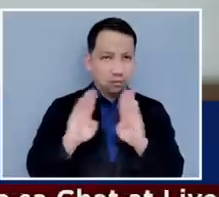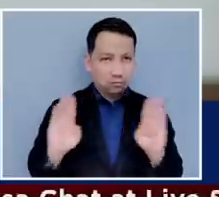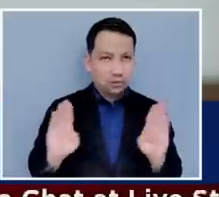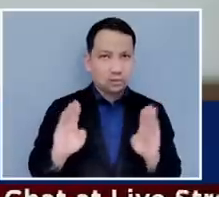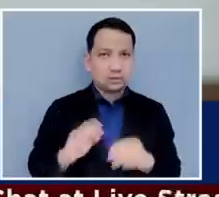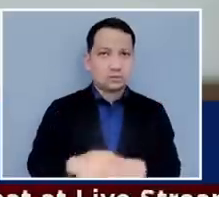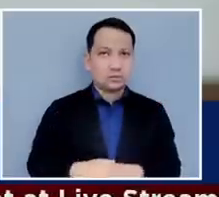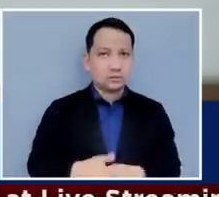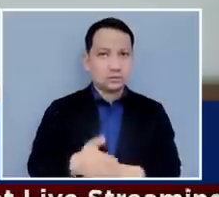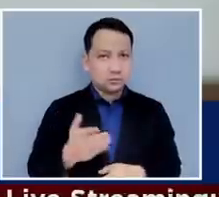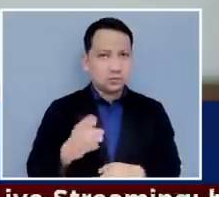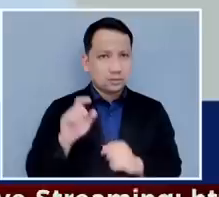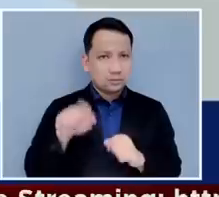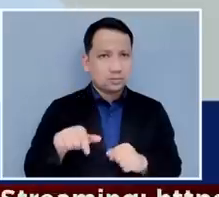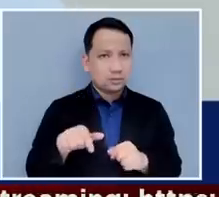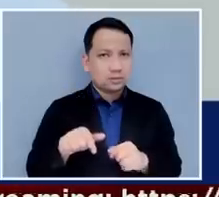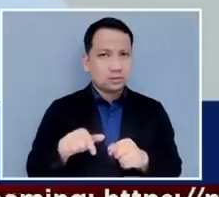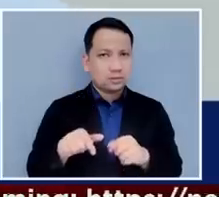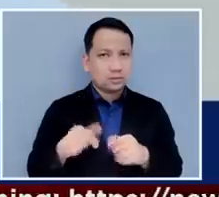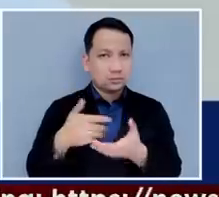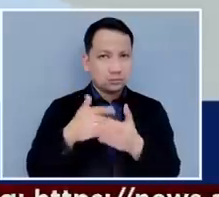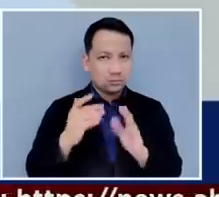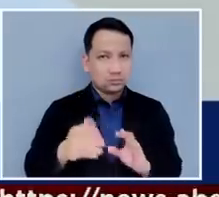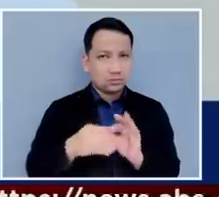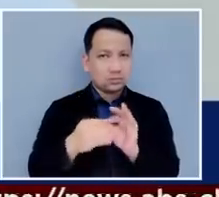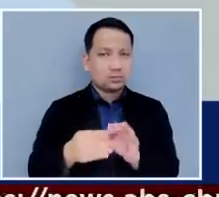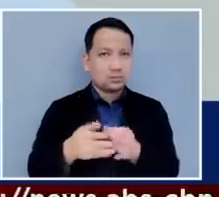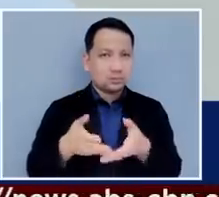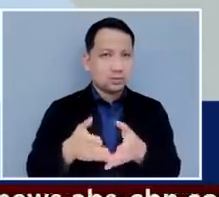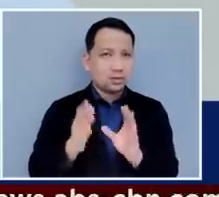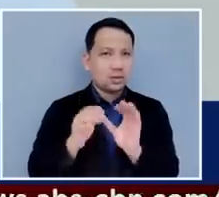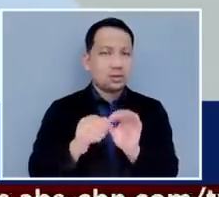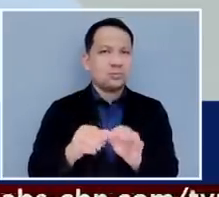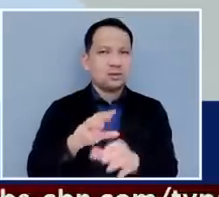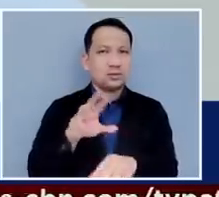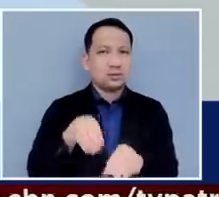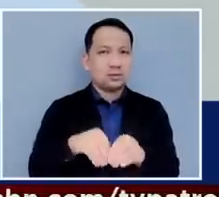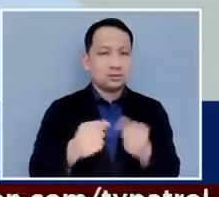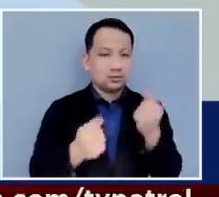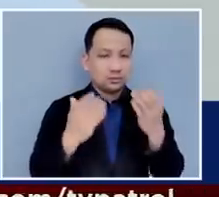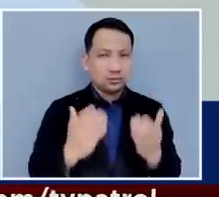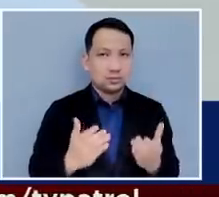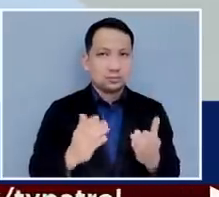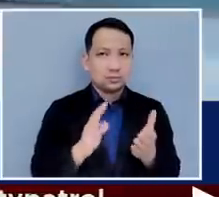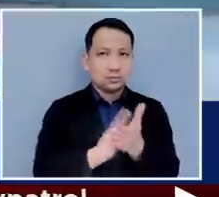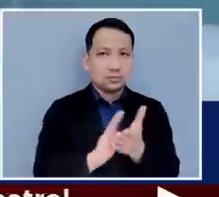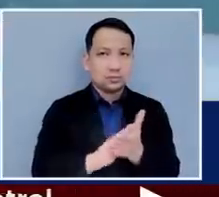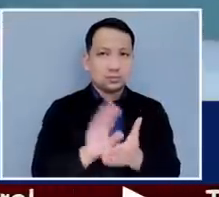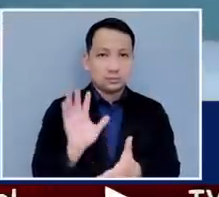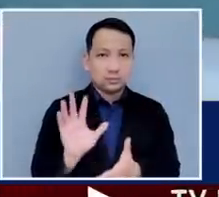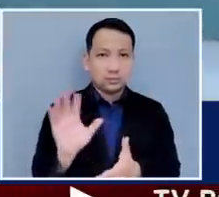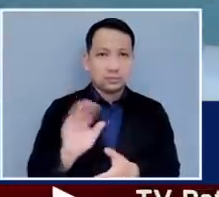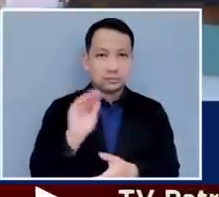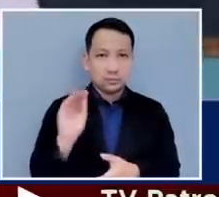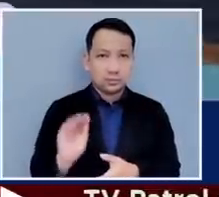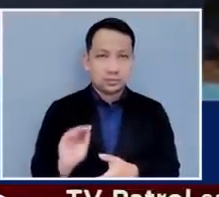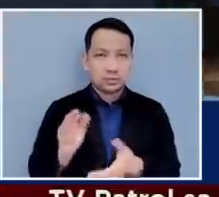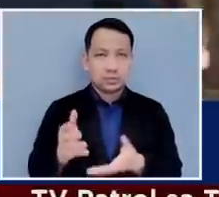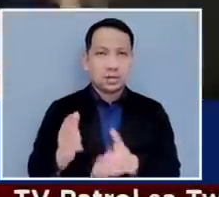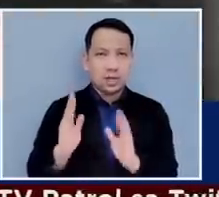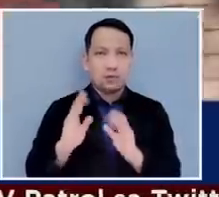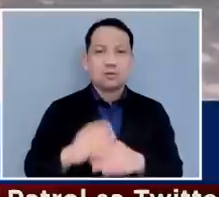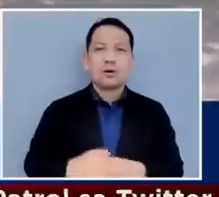So marami na po silang mga estudyante. Allowed na estudyante po ng isang driving school ay 50% po. Matatanda